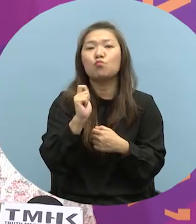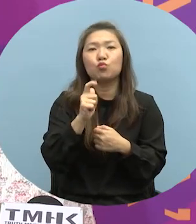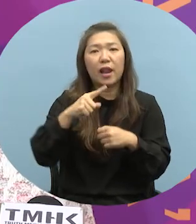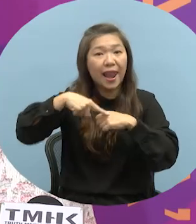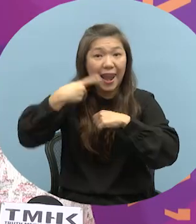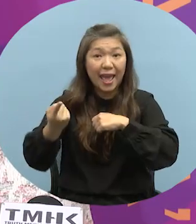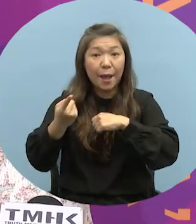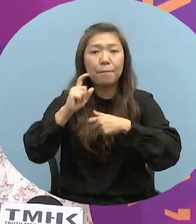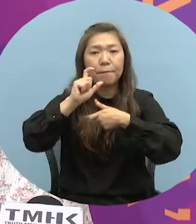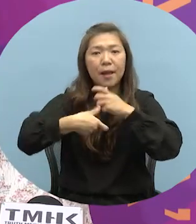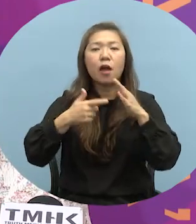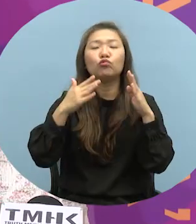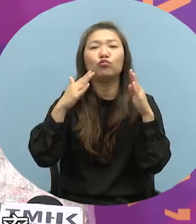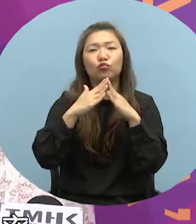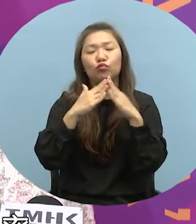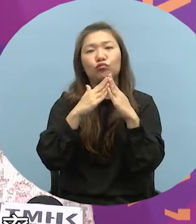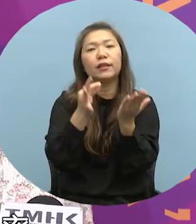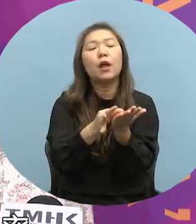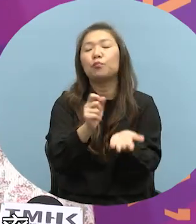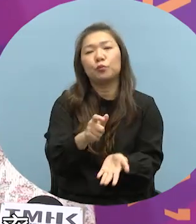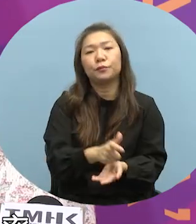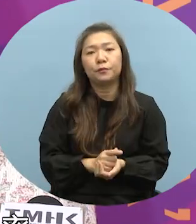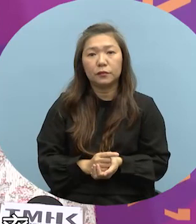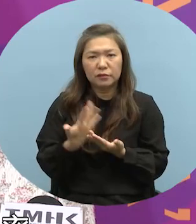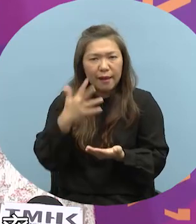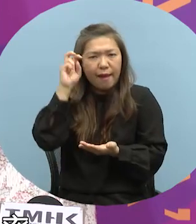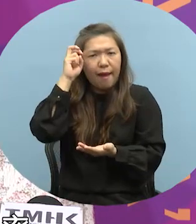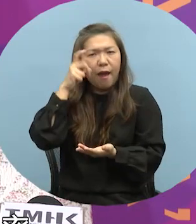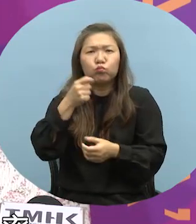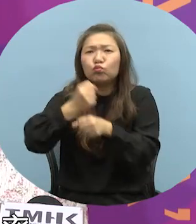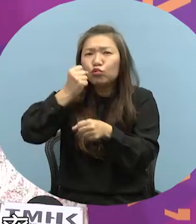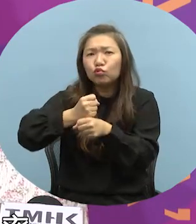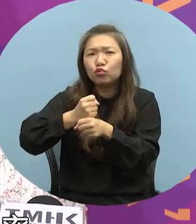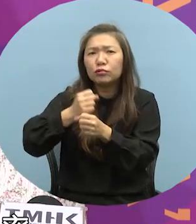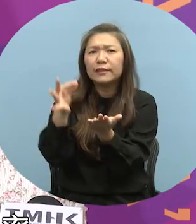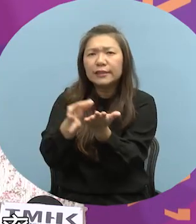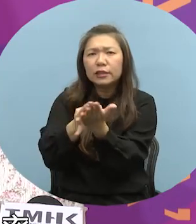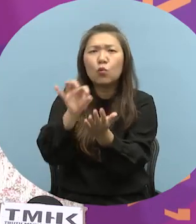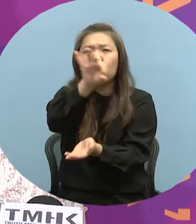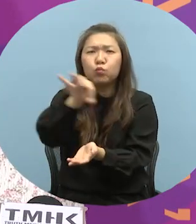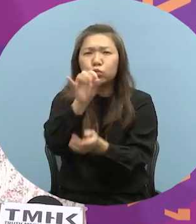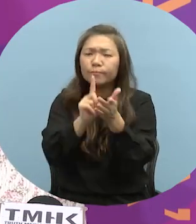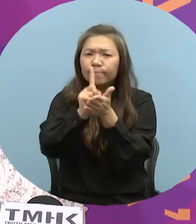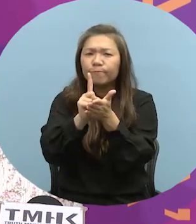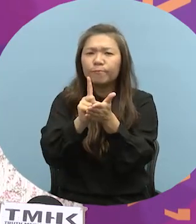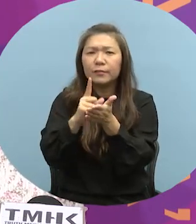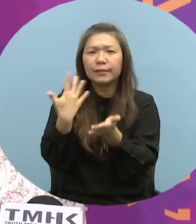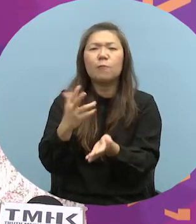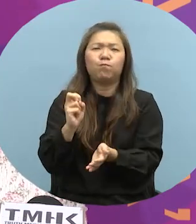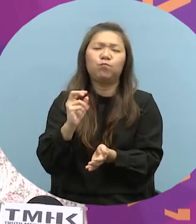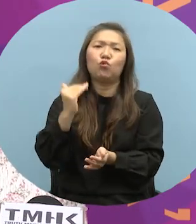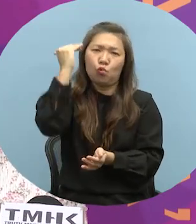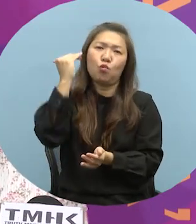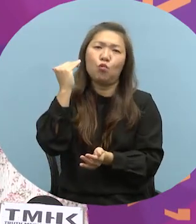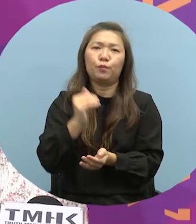行推售住宅用地了。考慮到目前商業樓面的空置率仍然是在一個